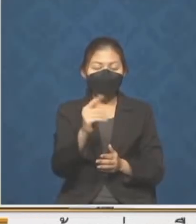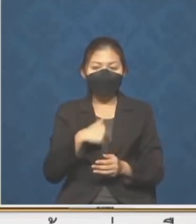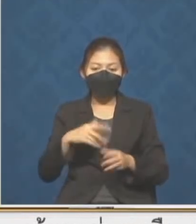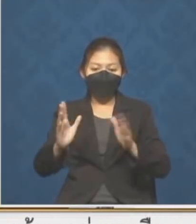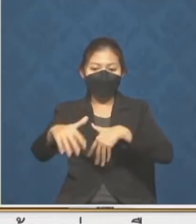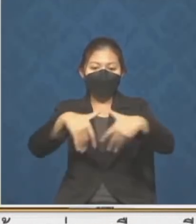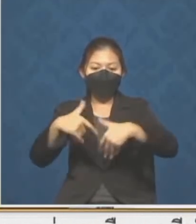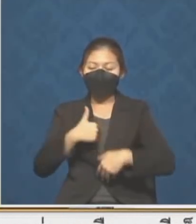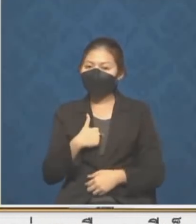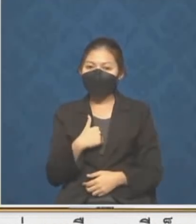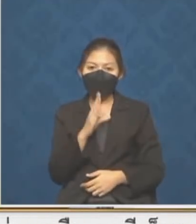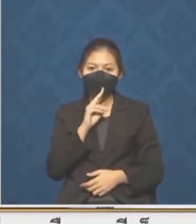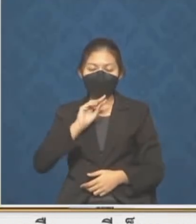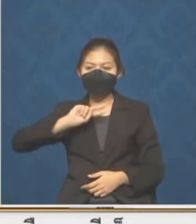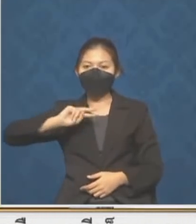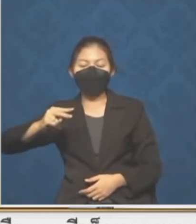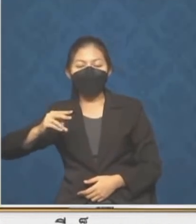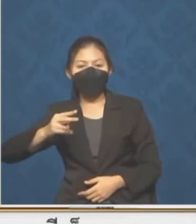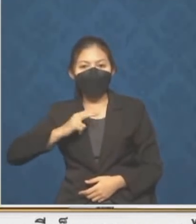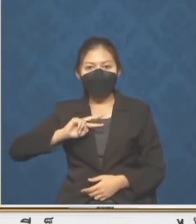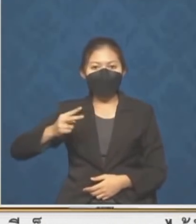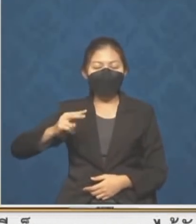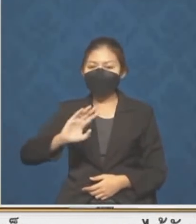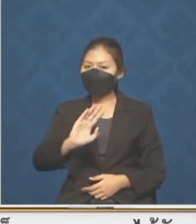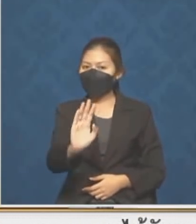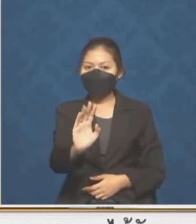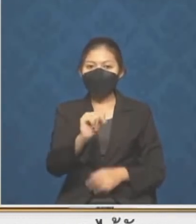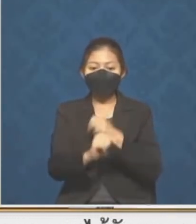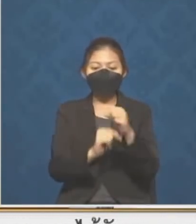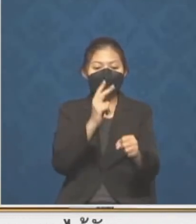ฮะ2ปีเศษ